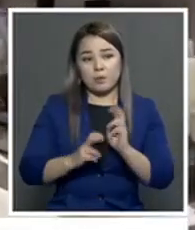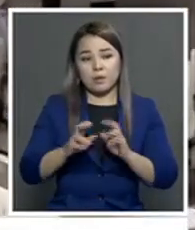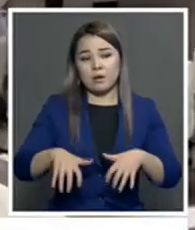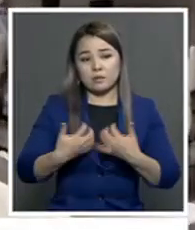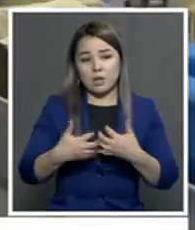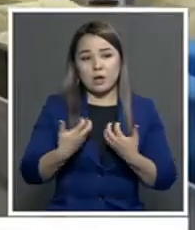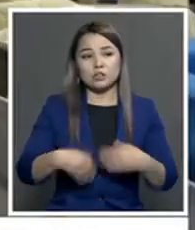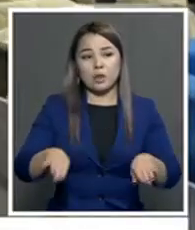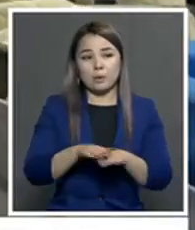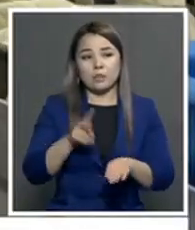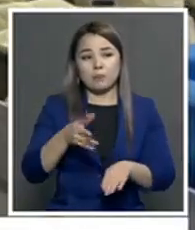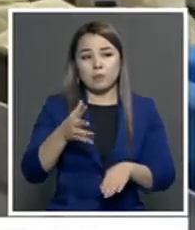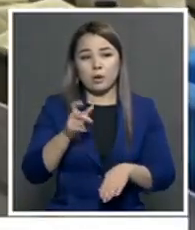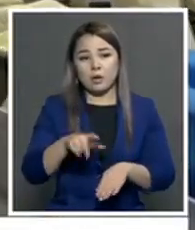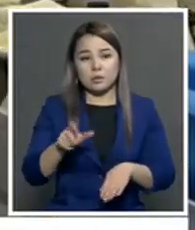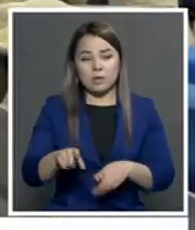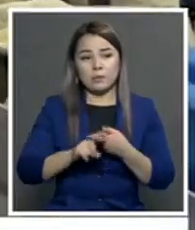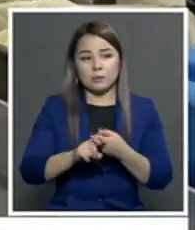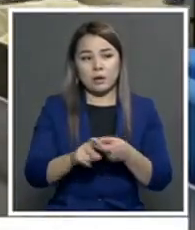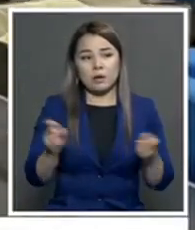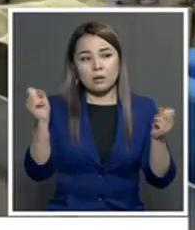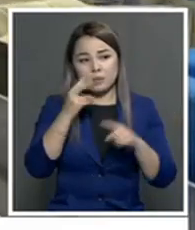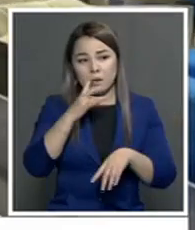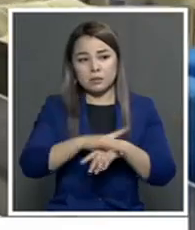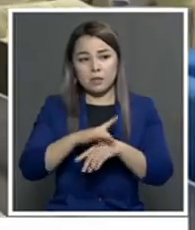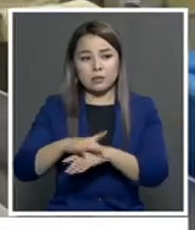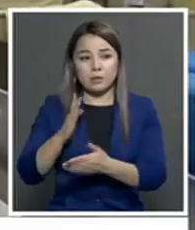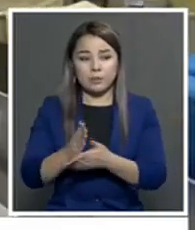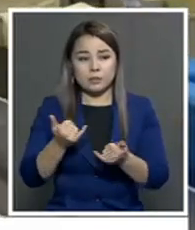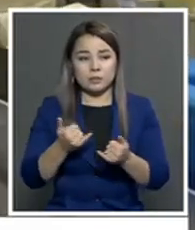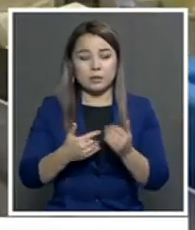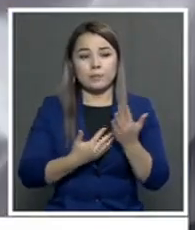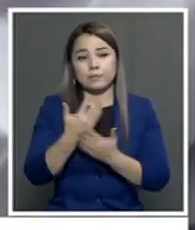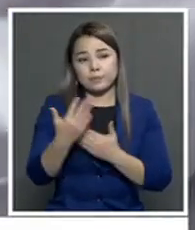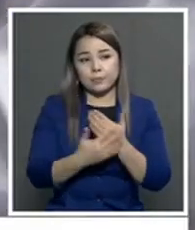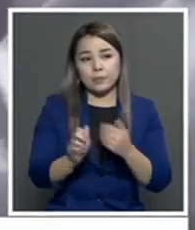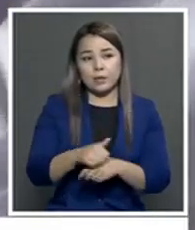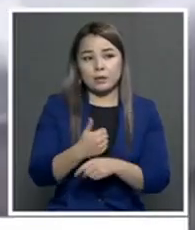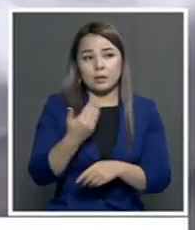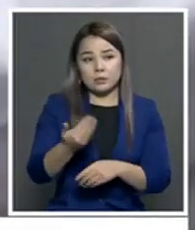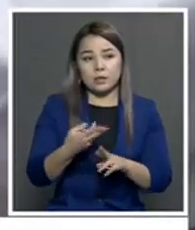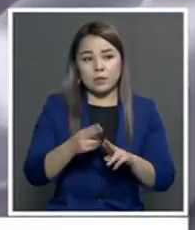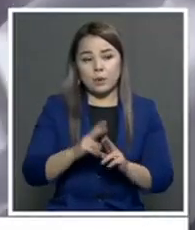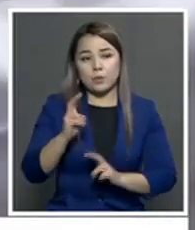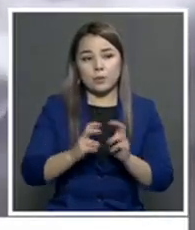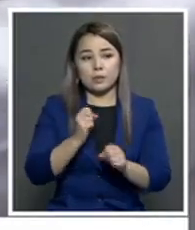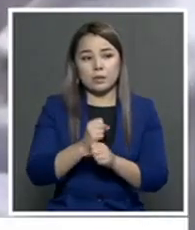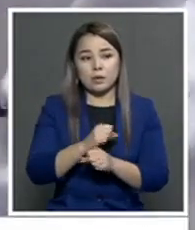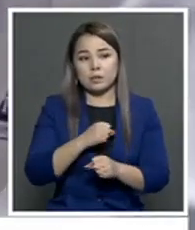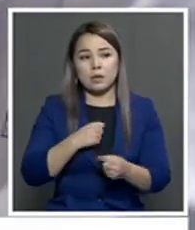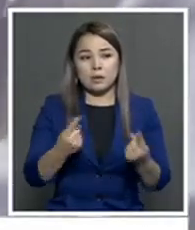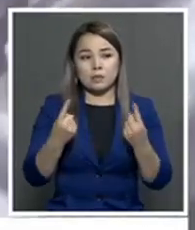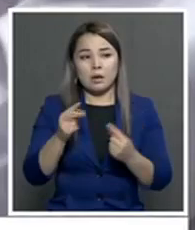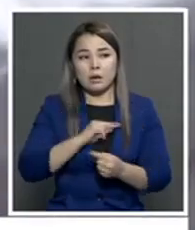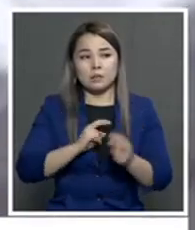өйткені оларда 2500-ге жуық адамнан COVID табылған. Айта кетсек, бас қолғап компаниясы әлем бойынша осы өнімді өндіретін ең ірі